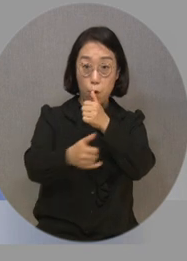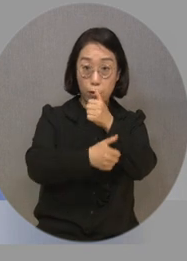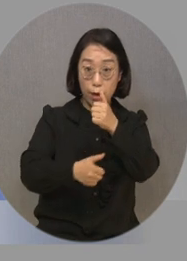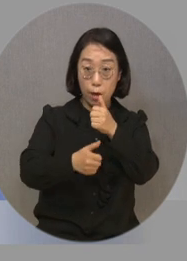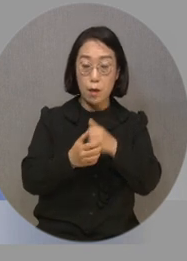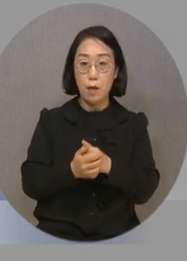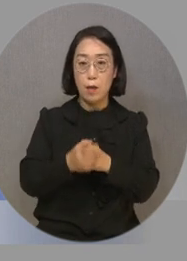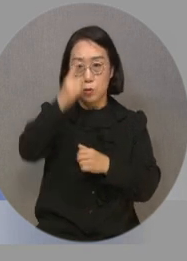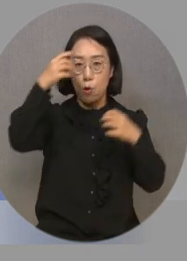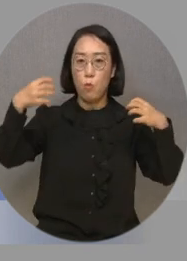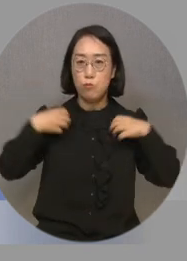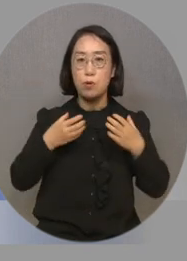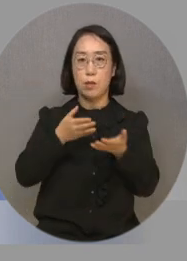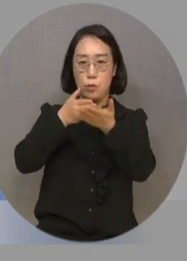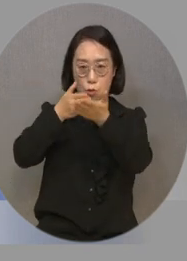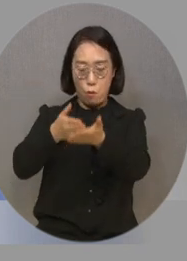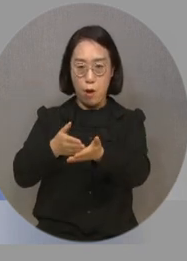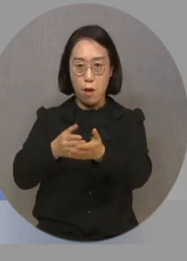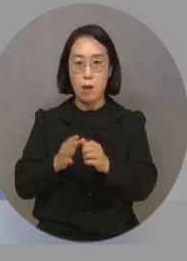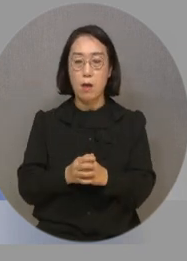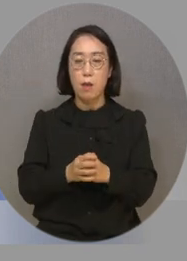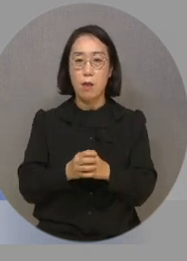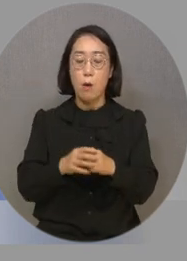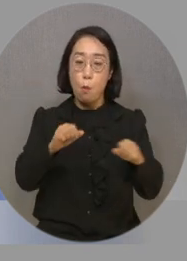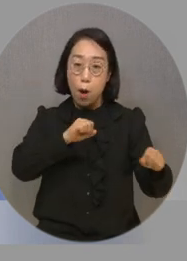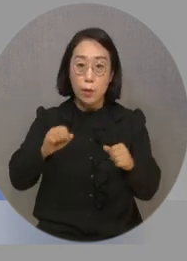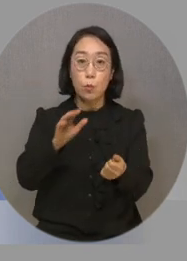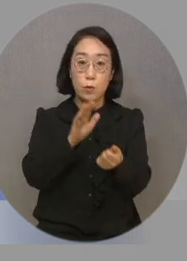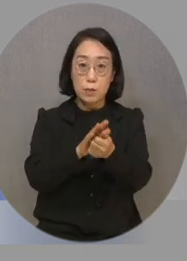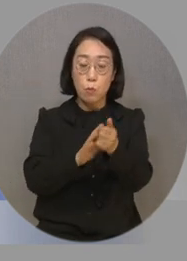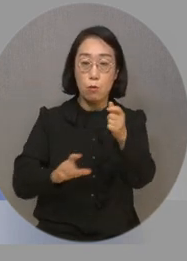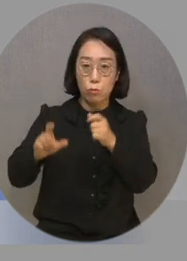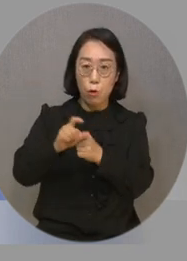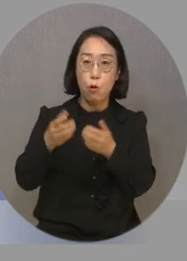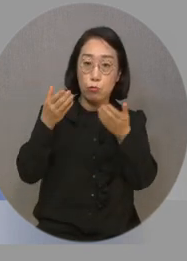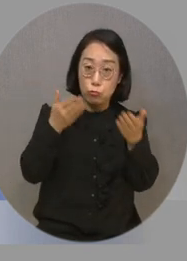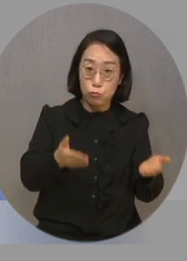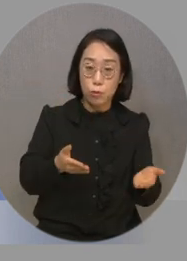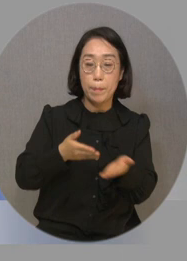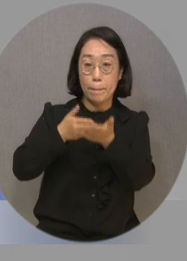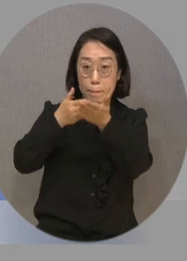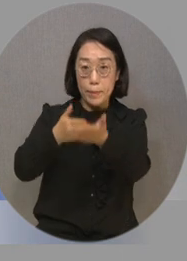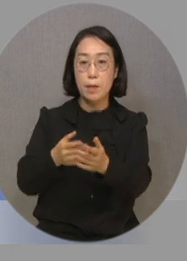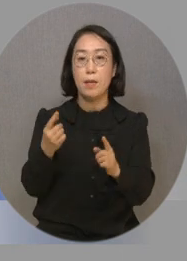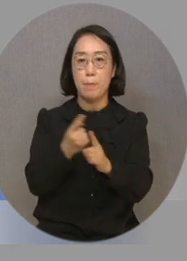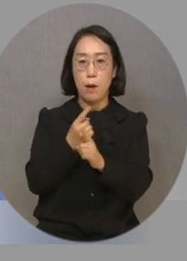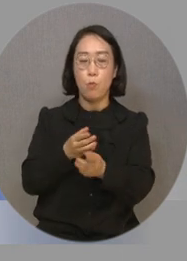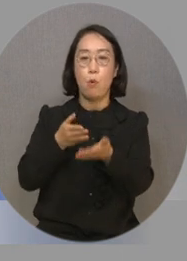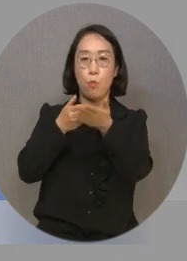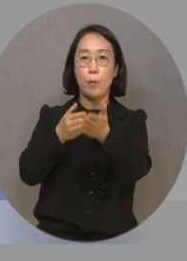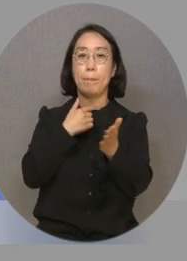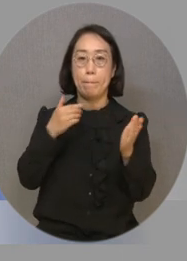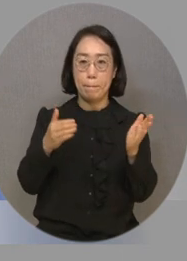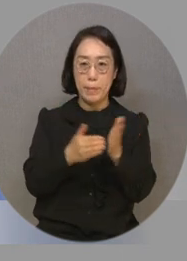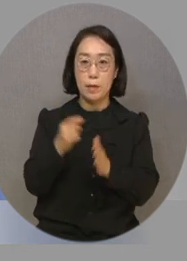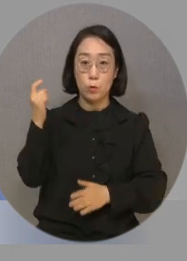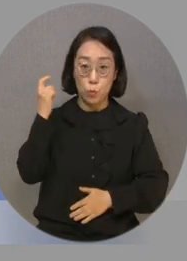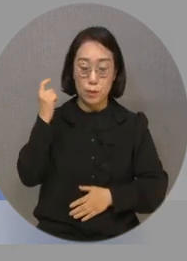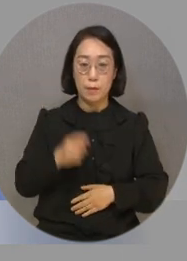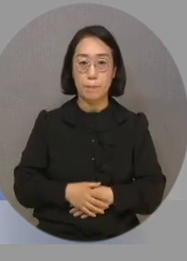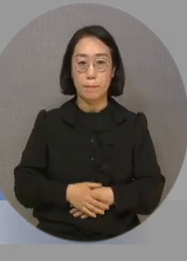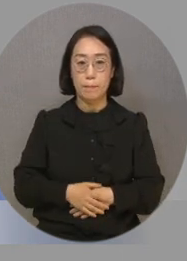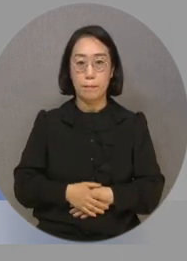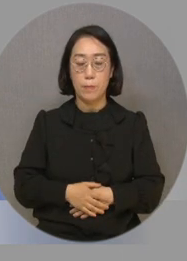국가보훈처에 장애 국가유공자 활동 지원 강화 방안을 마련해 제도를 개선하라고 권고했다는 소식입니다